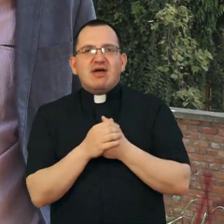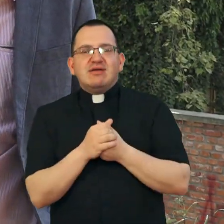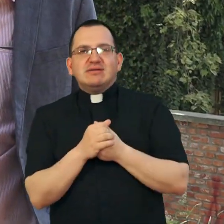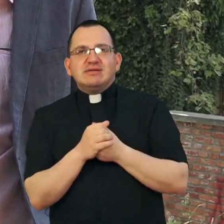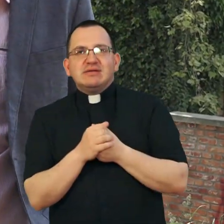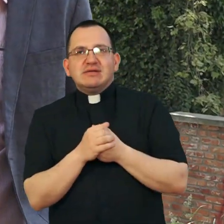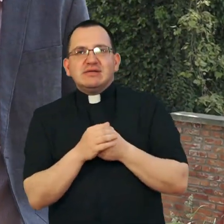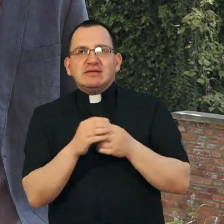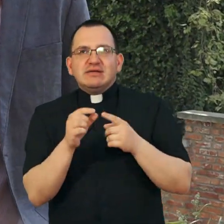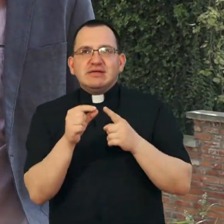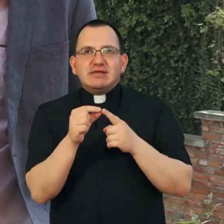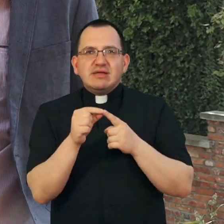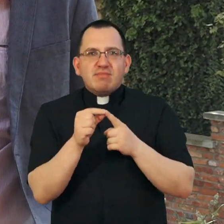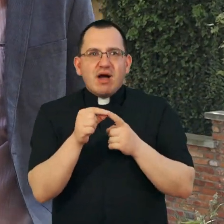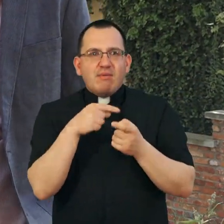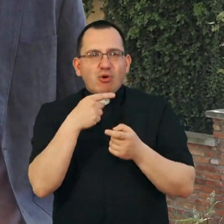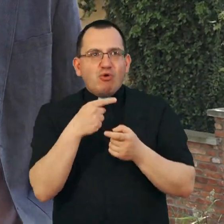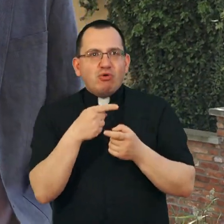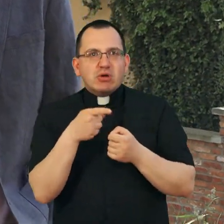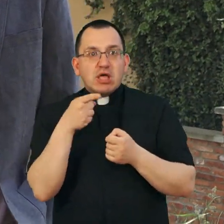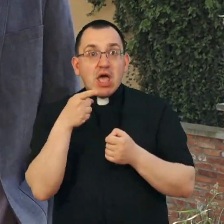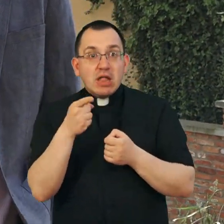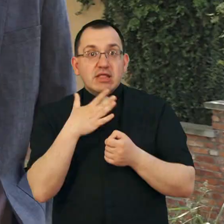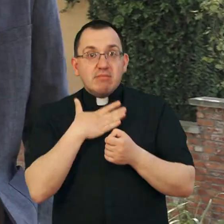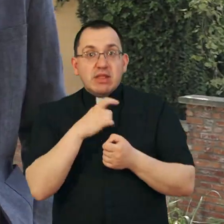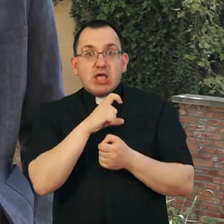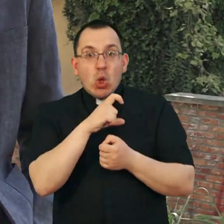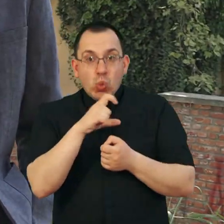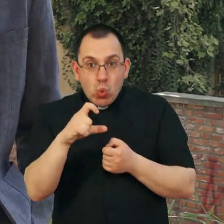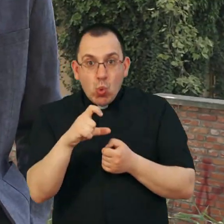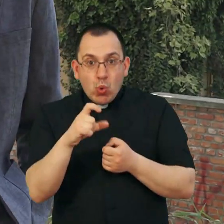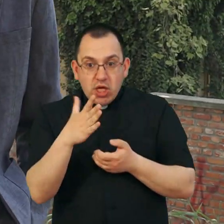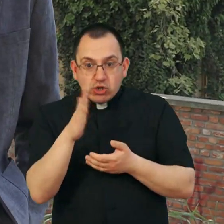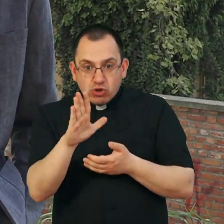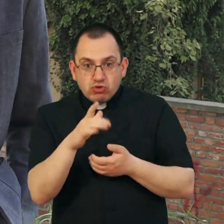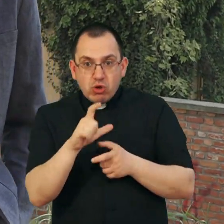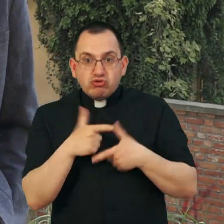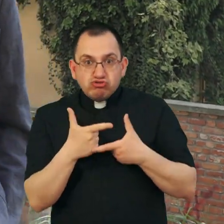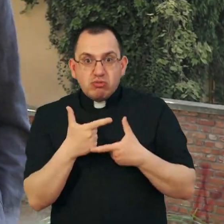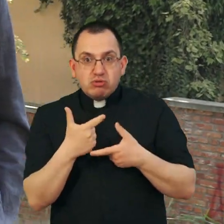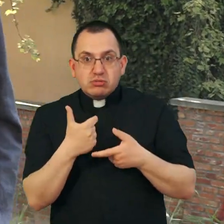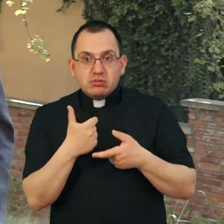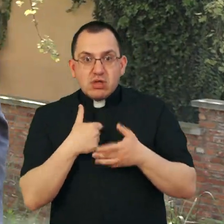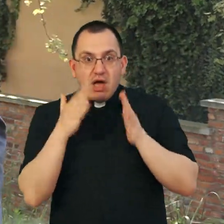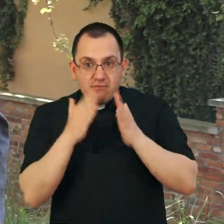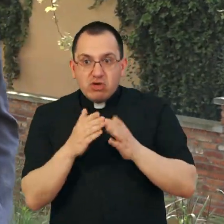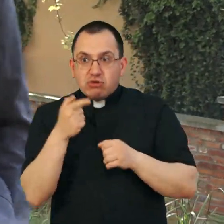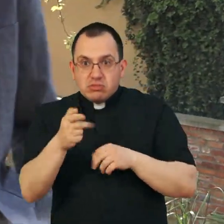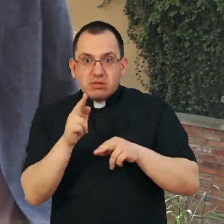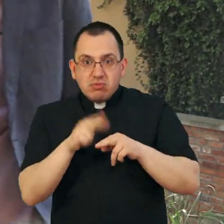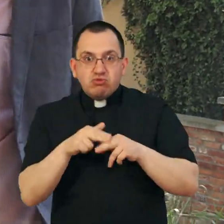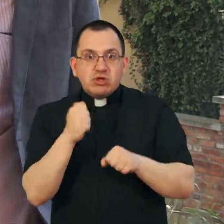i da znaš da mi duguješ svoj život. I vjerujem da ćeš učiniti ono što tražim od tebe. Evo, tako da me